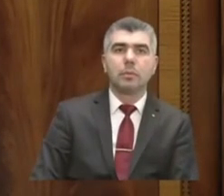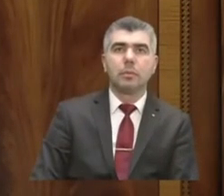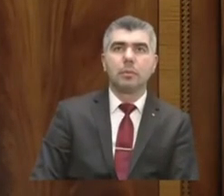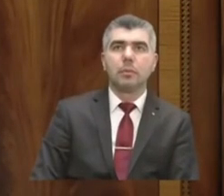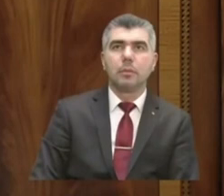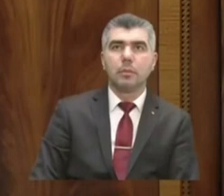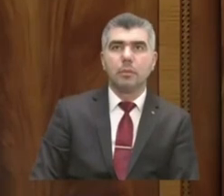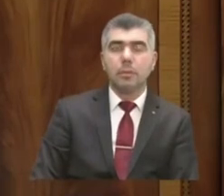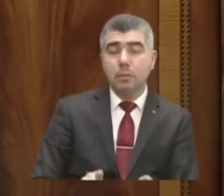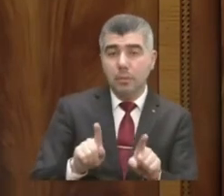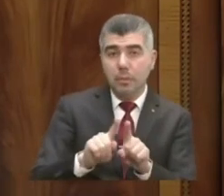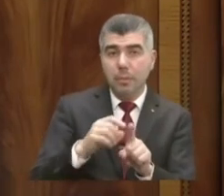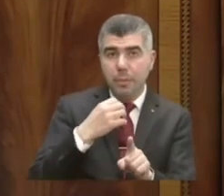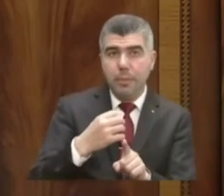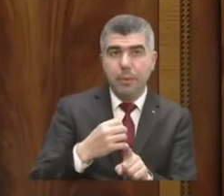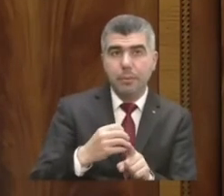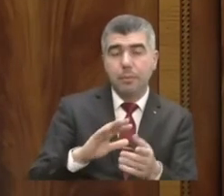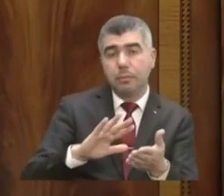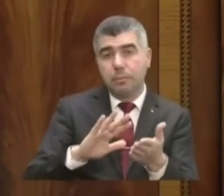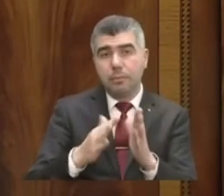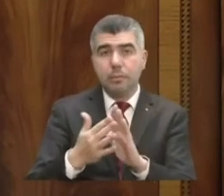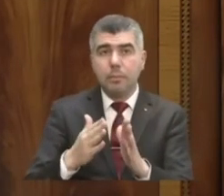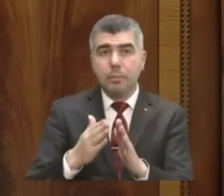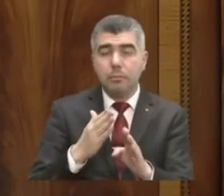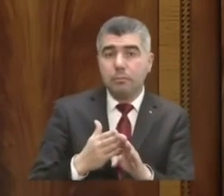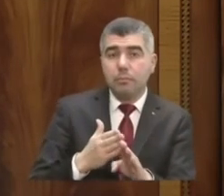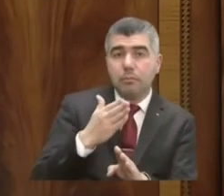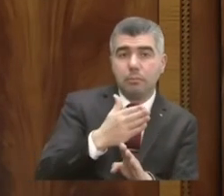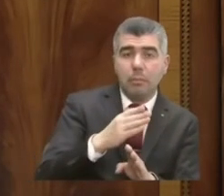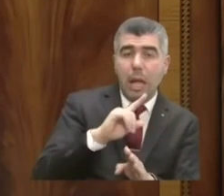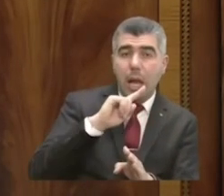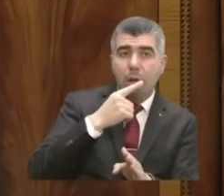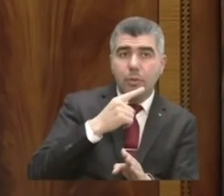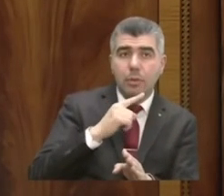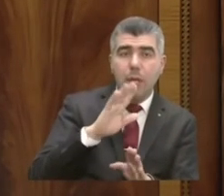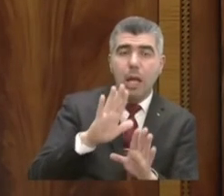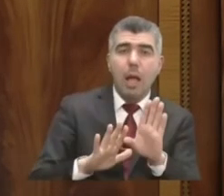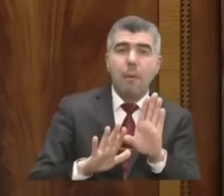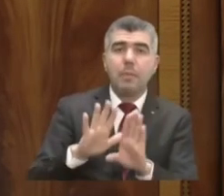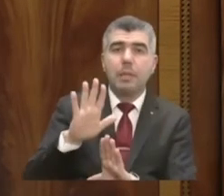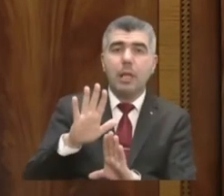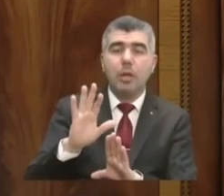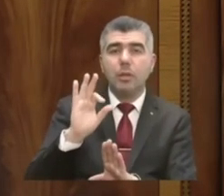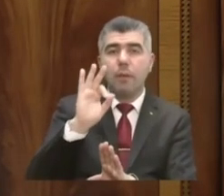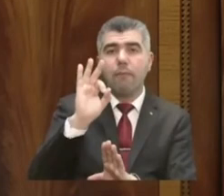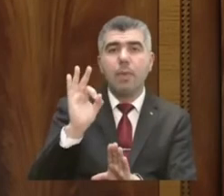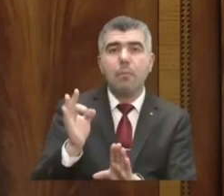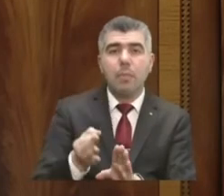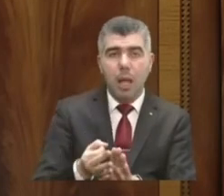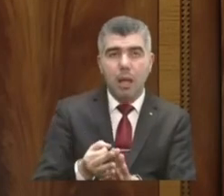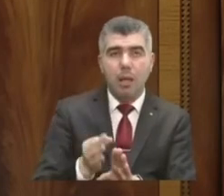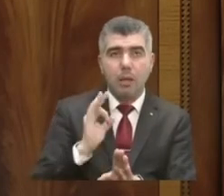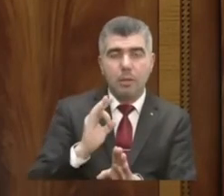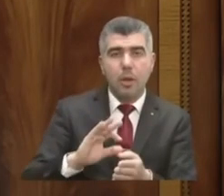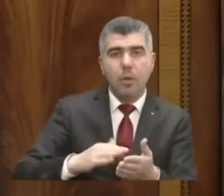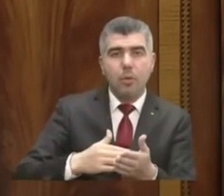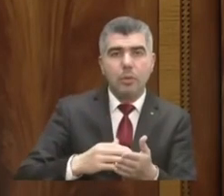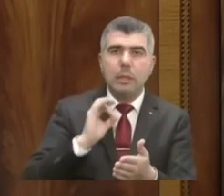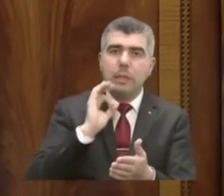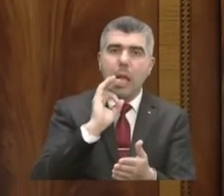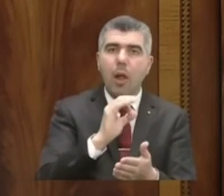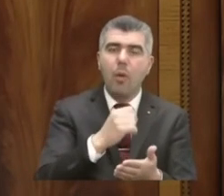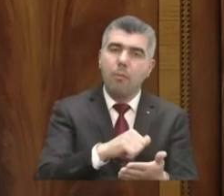لو فيت انك اختارتي تمشي لزاكورا عندك 15% النص ديال هذيك لا سوبونسيون